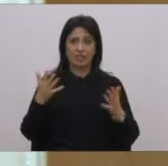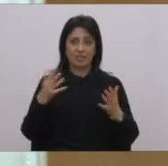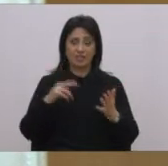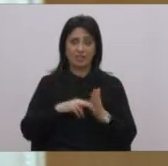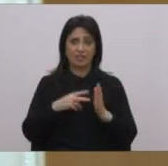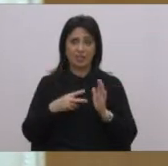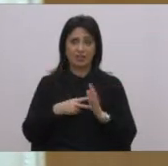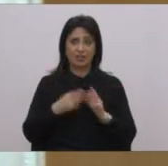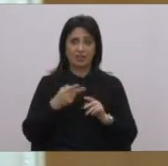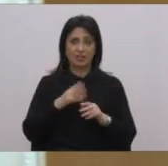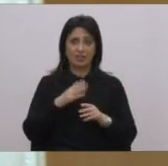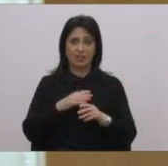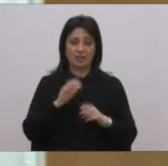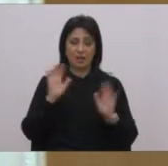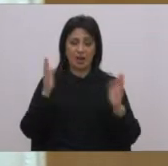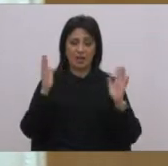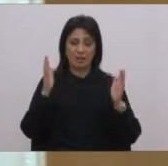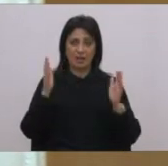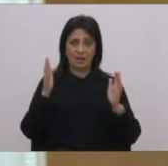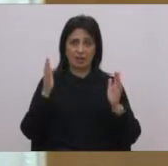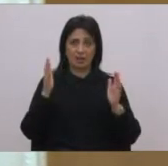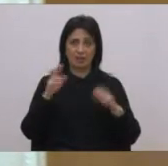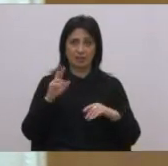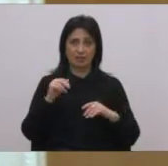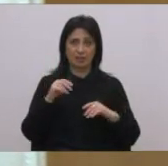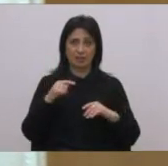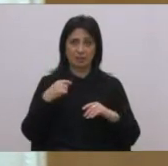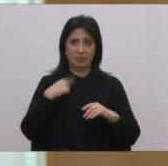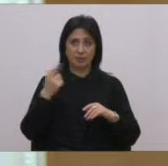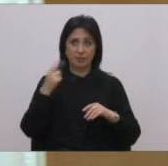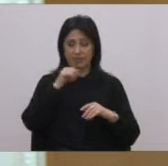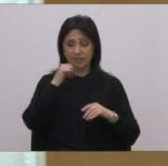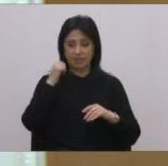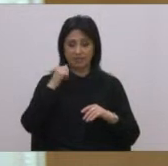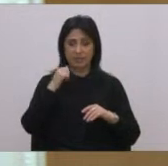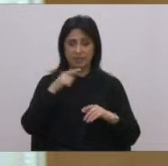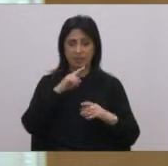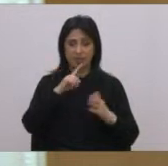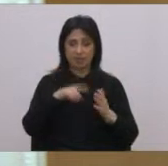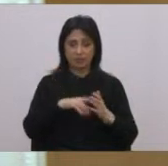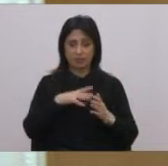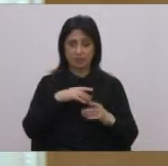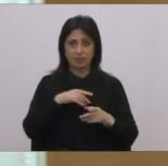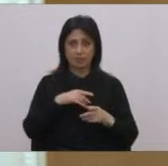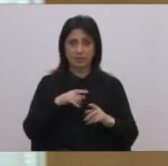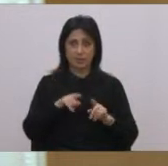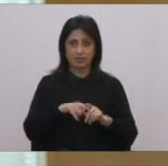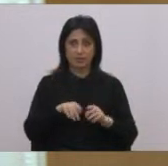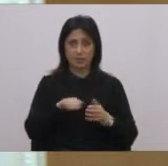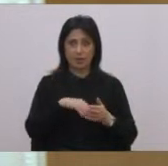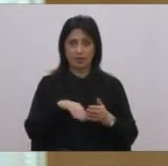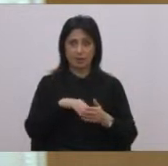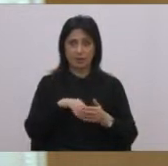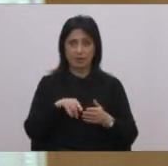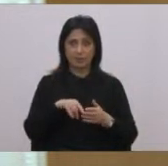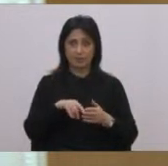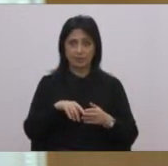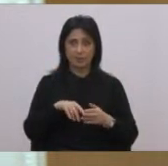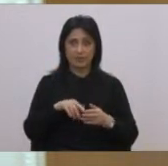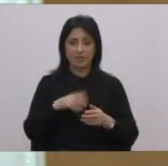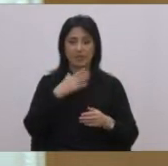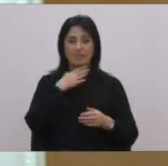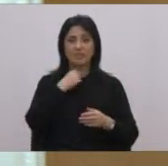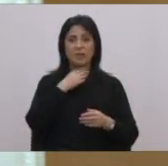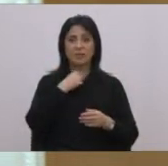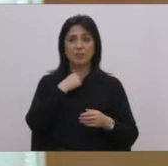ეხლა. ეს არის ანაკლია. და მე წინა წელსაც სავსე ეს შეკითხვა. ეხლა გავიმეორებ ამას.